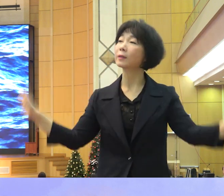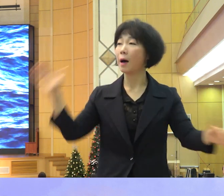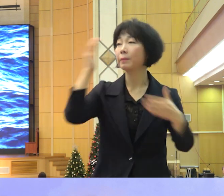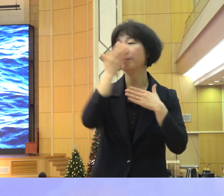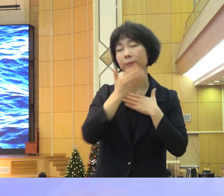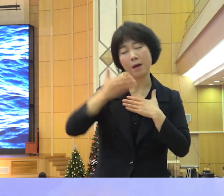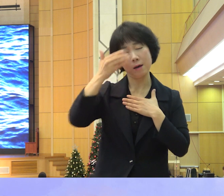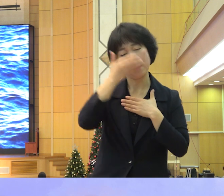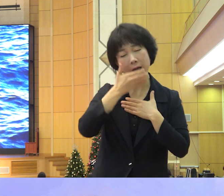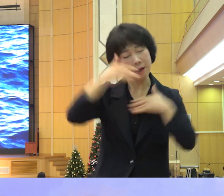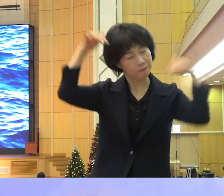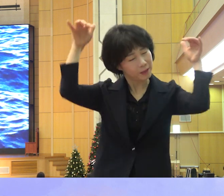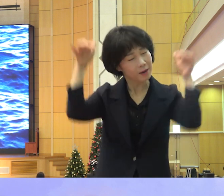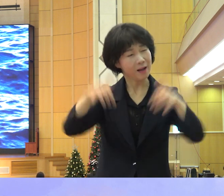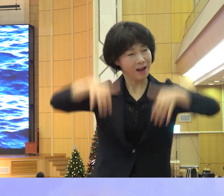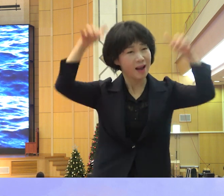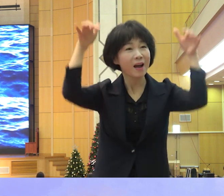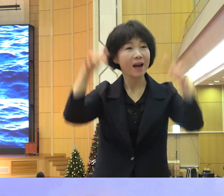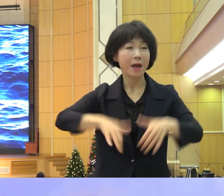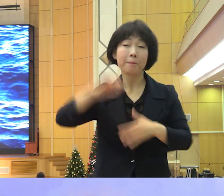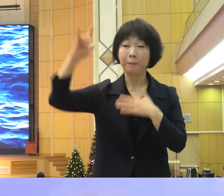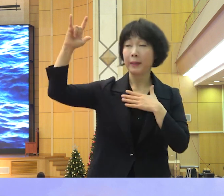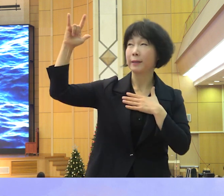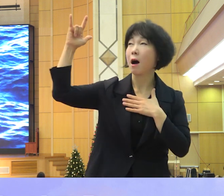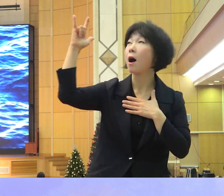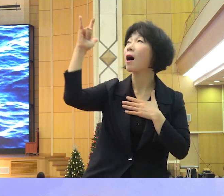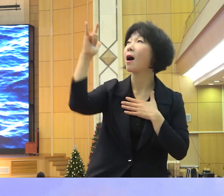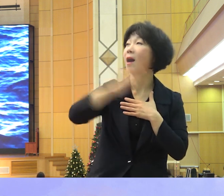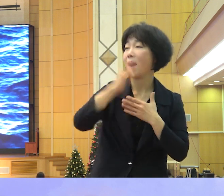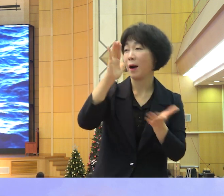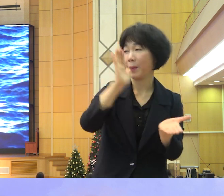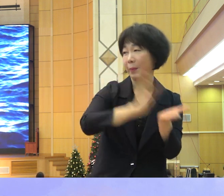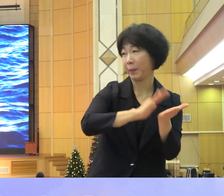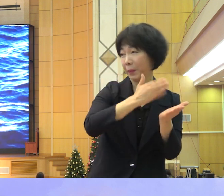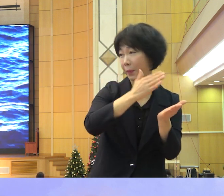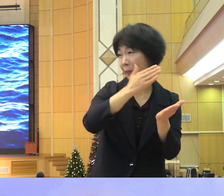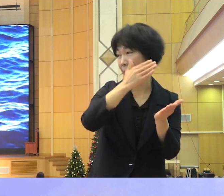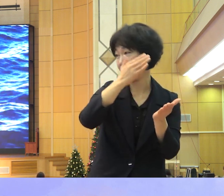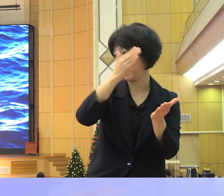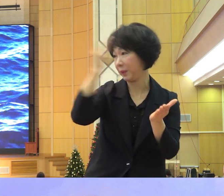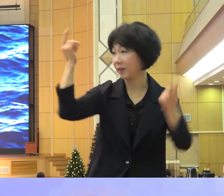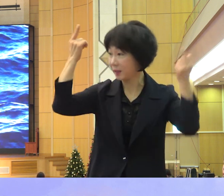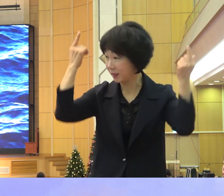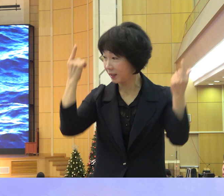하늘에서 단비 내리고 햇빛